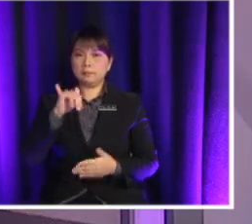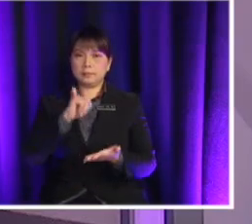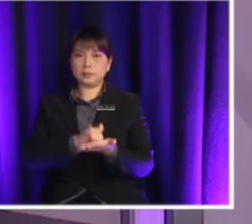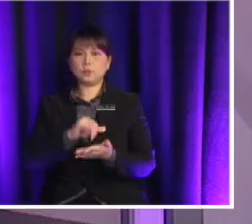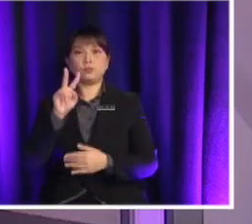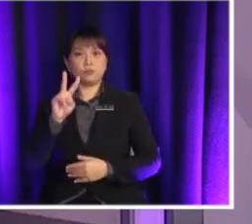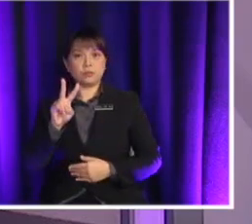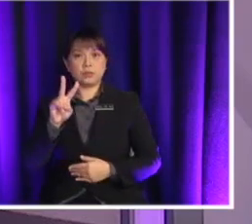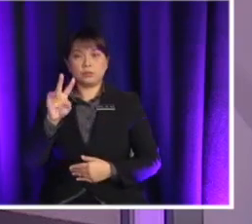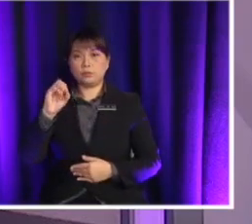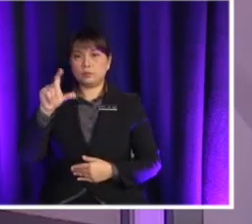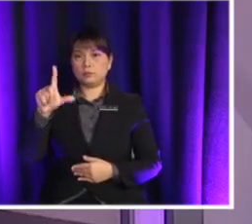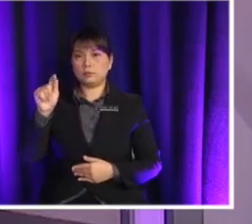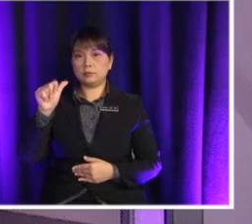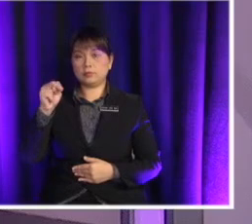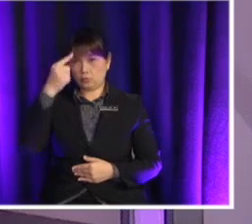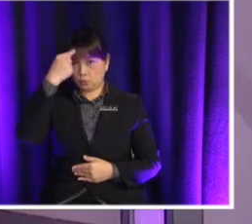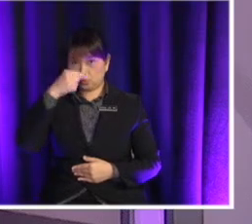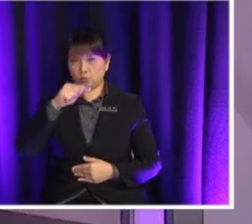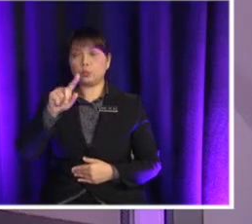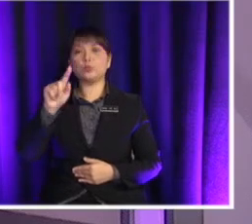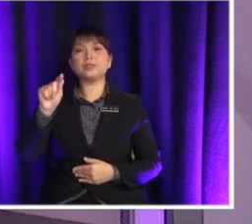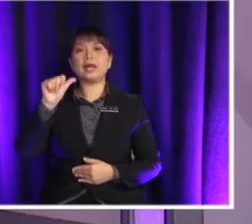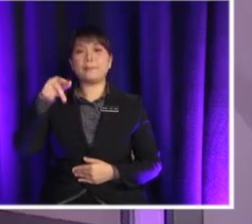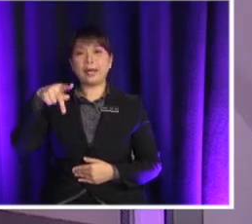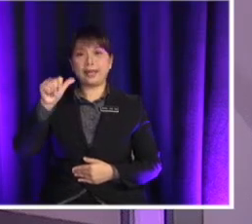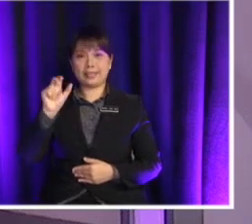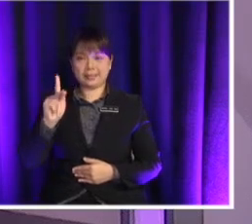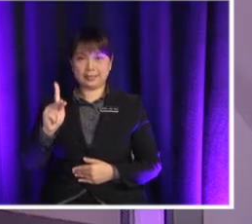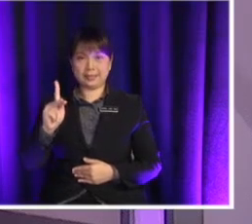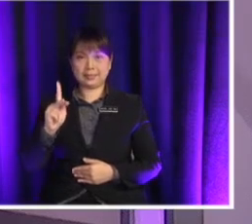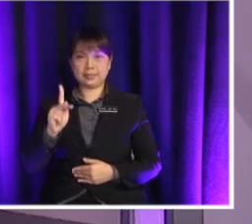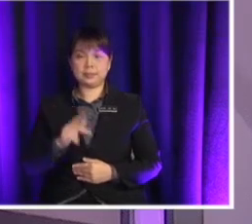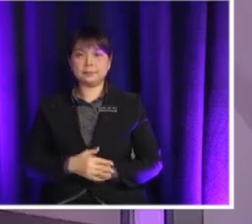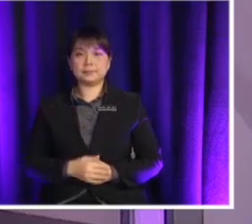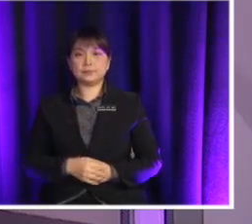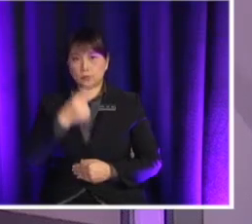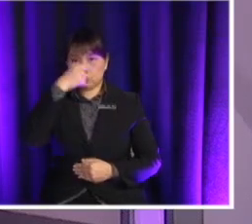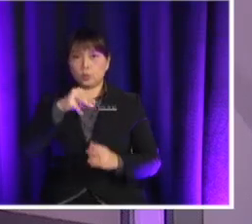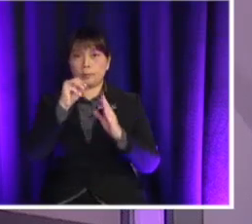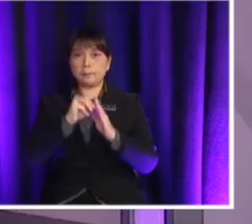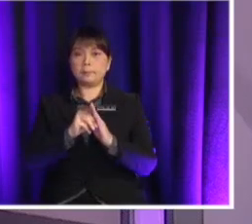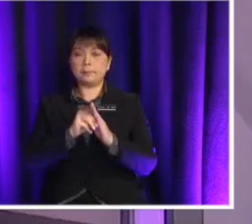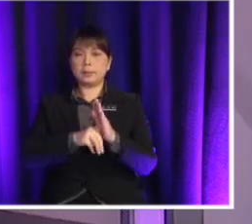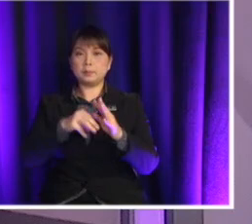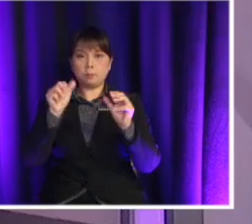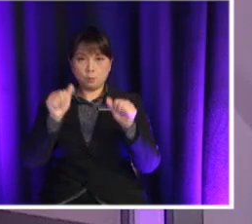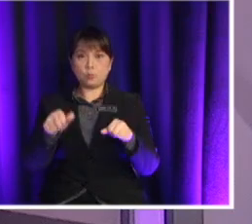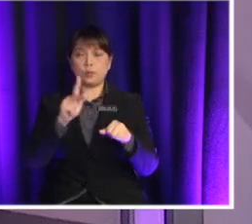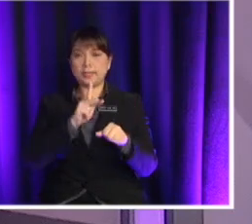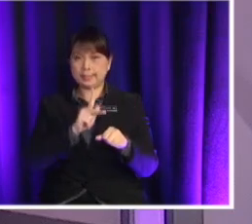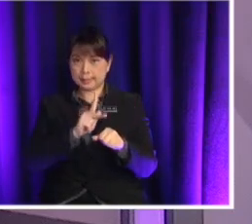tapak tadi kita kata mengikut kefungsian LDR yang kita letak tadi. Okey, untuk membolehkan transistor ini lita